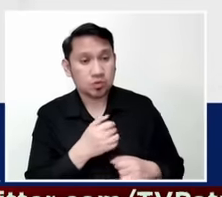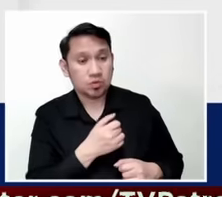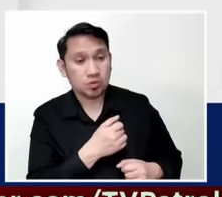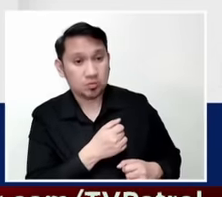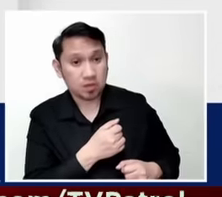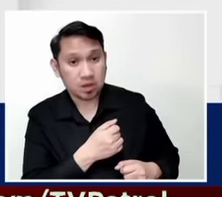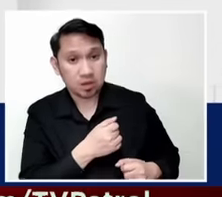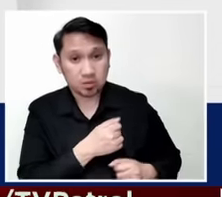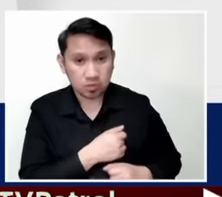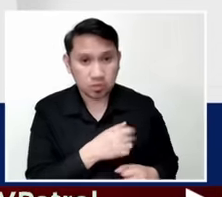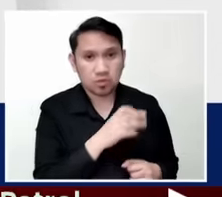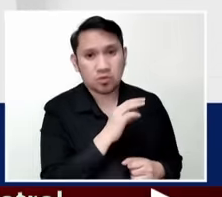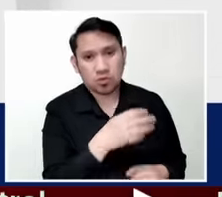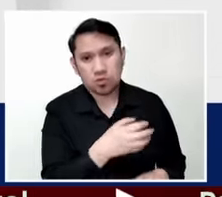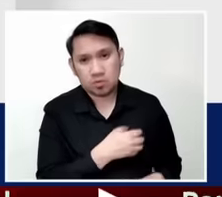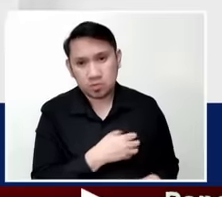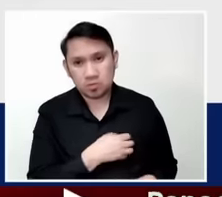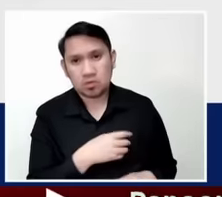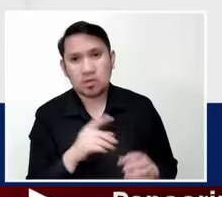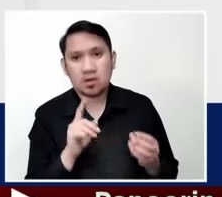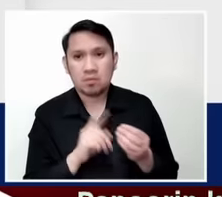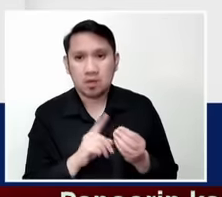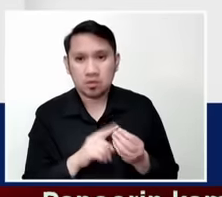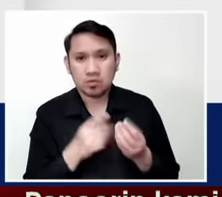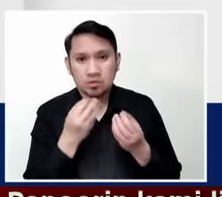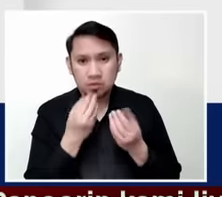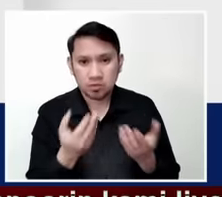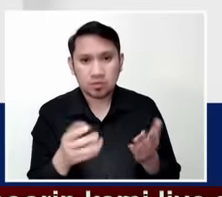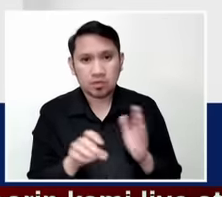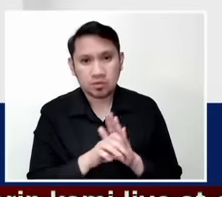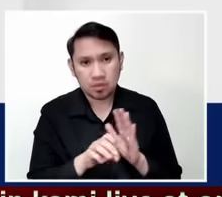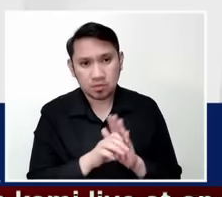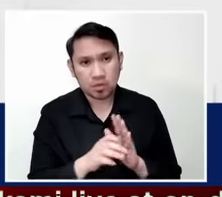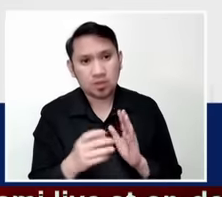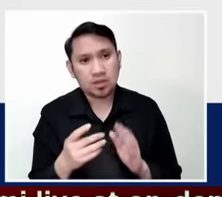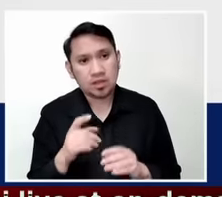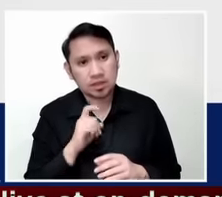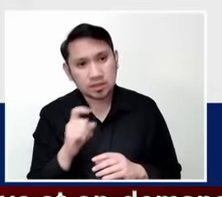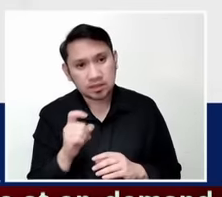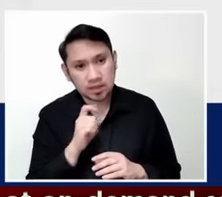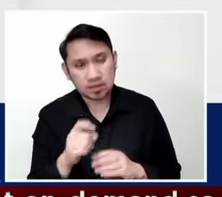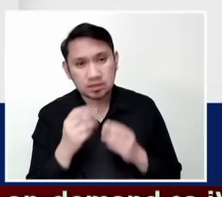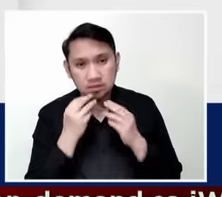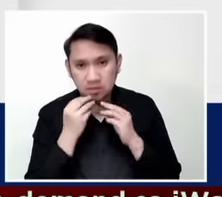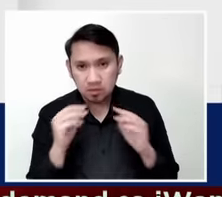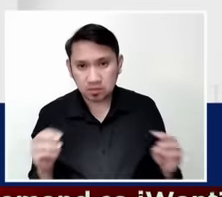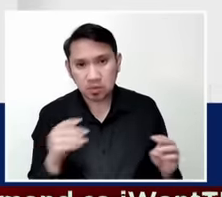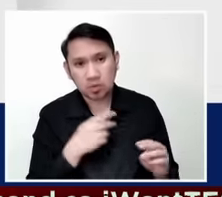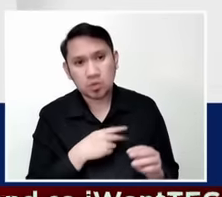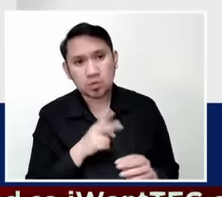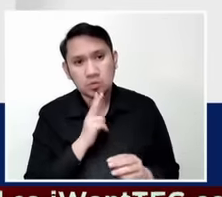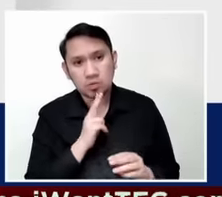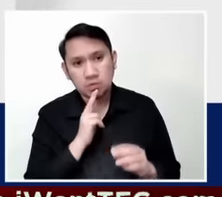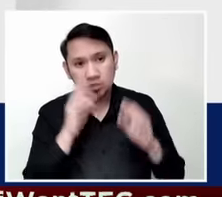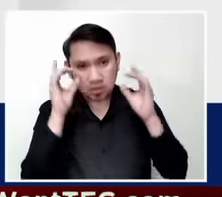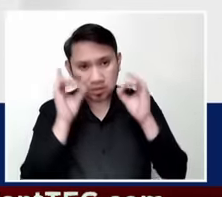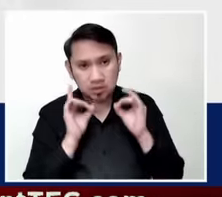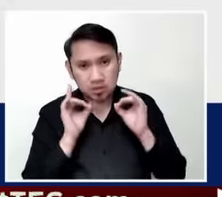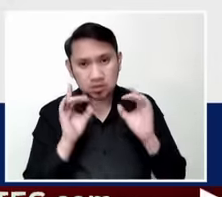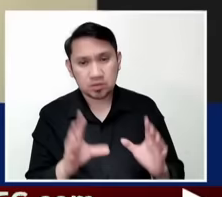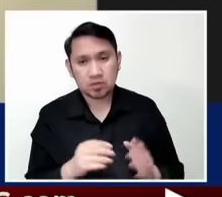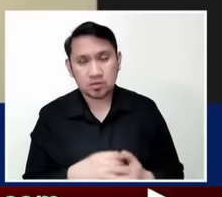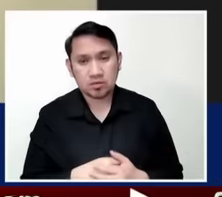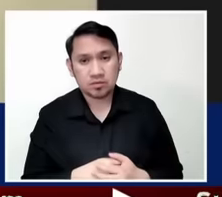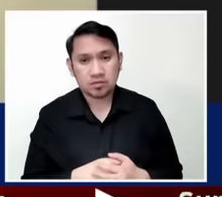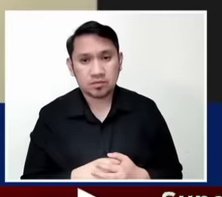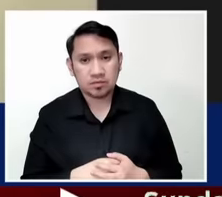providers para sa mga impormasyon tulad ng text messages ng mga pinaghihinalaang terorista sa ilalim ng Anti-Terrorism